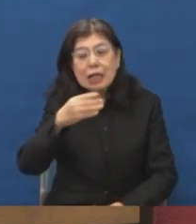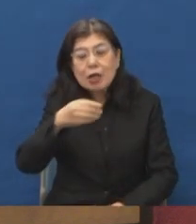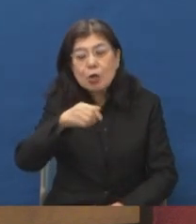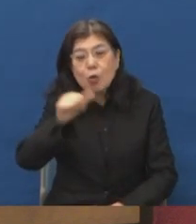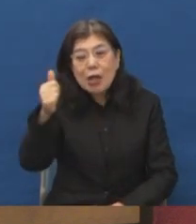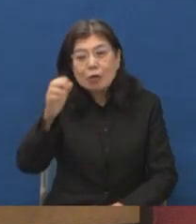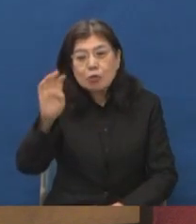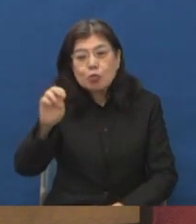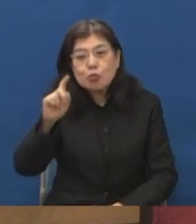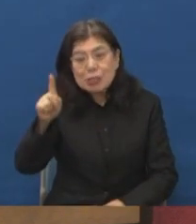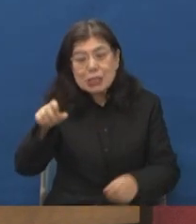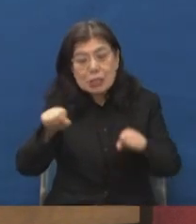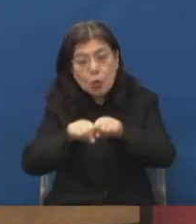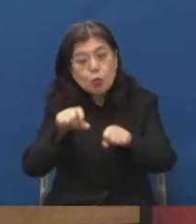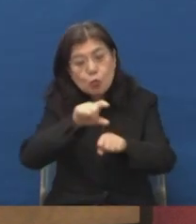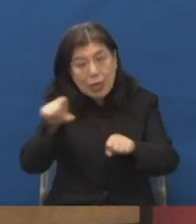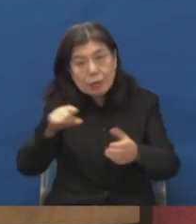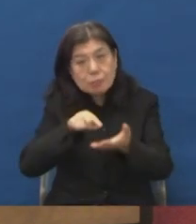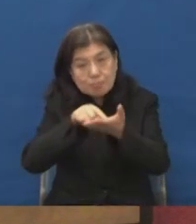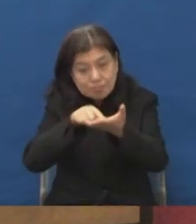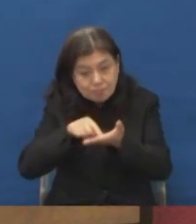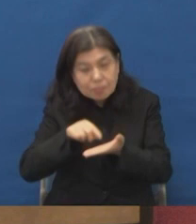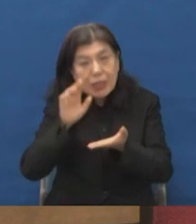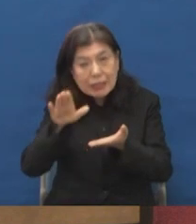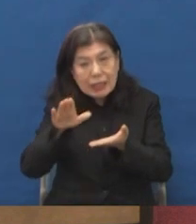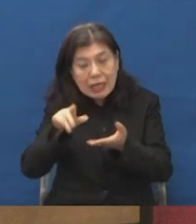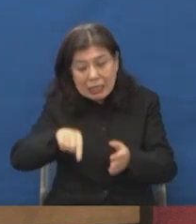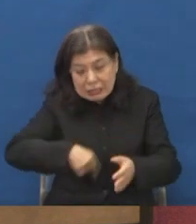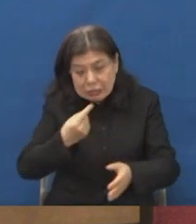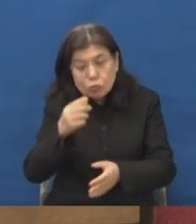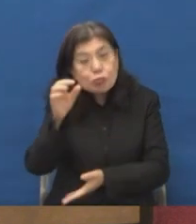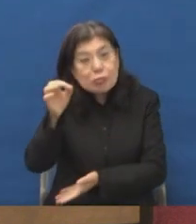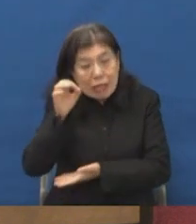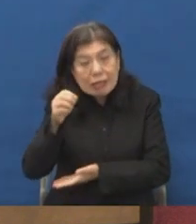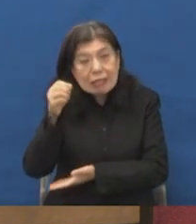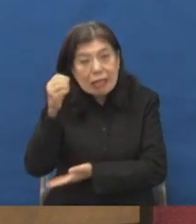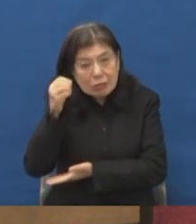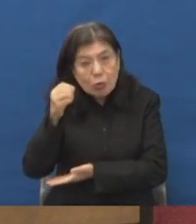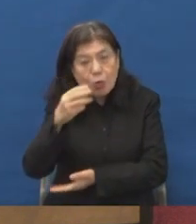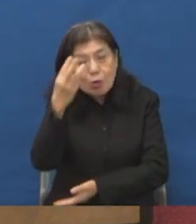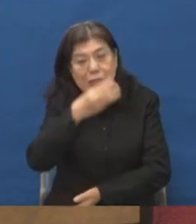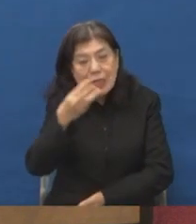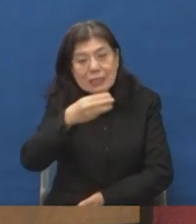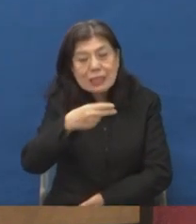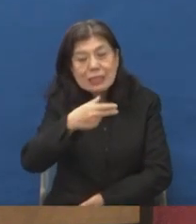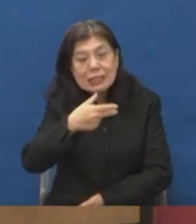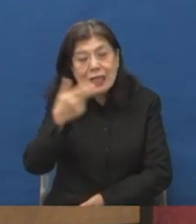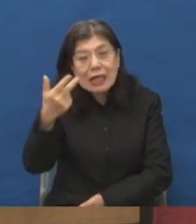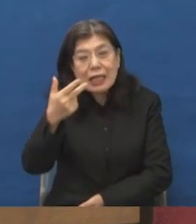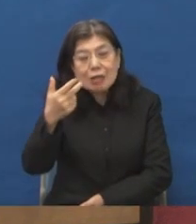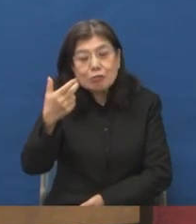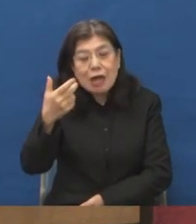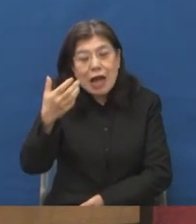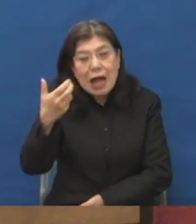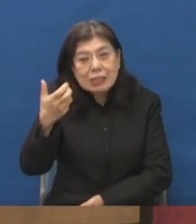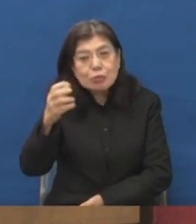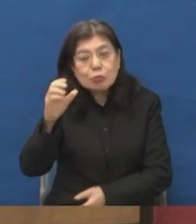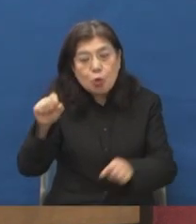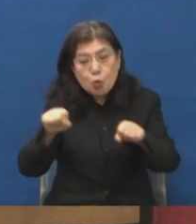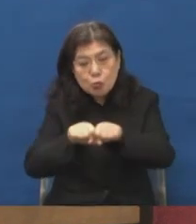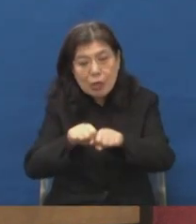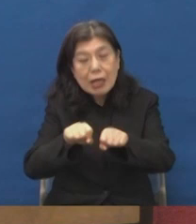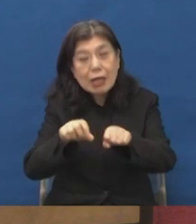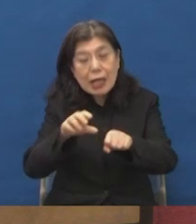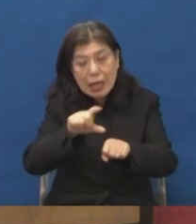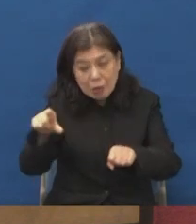上されました。実質財源である市税の3178億円は過去最高であり、